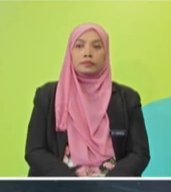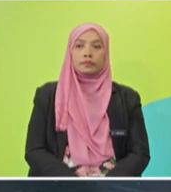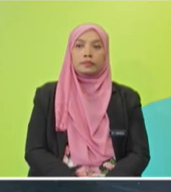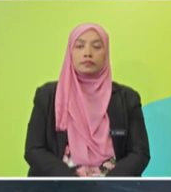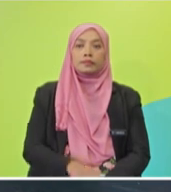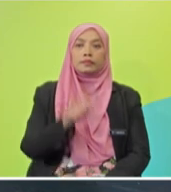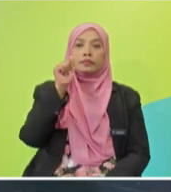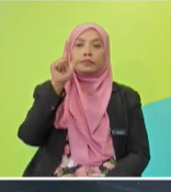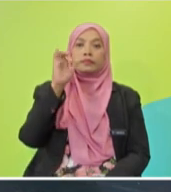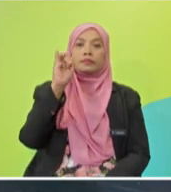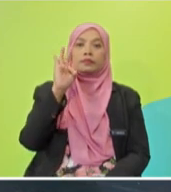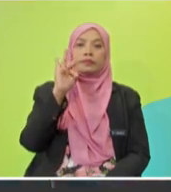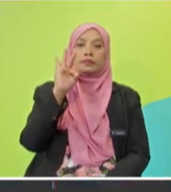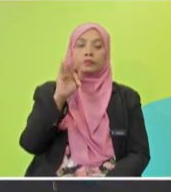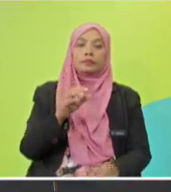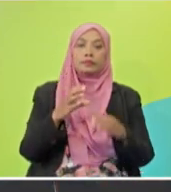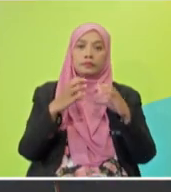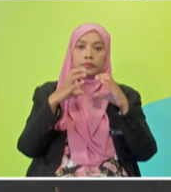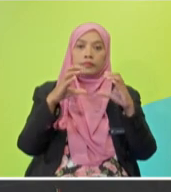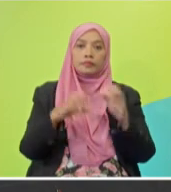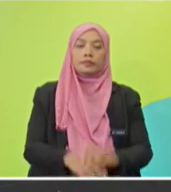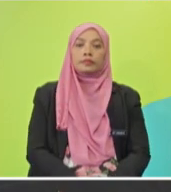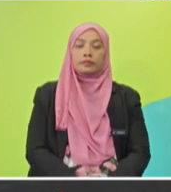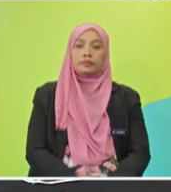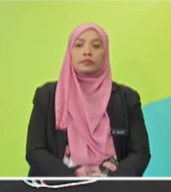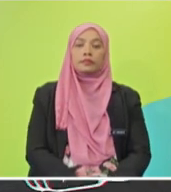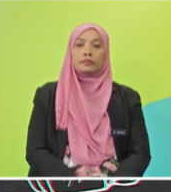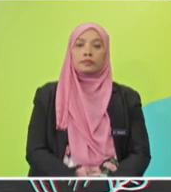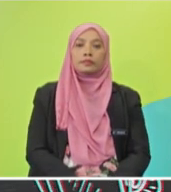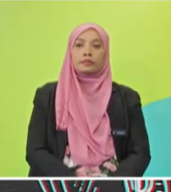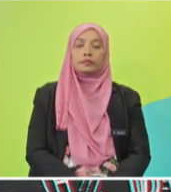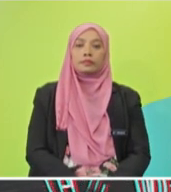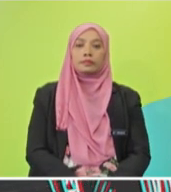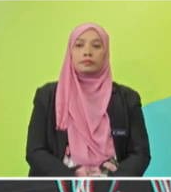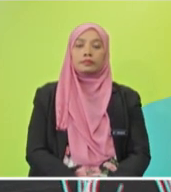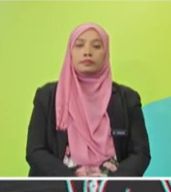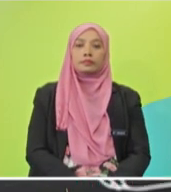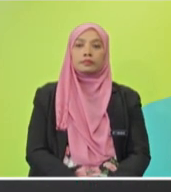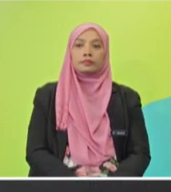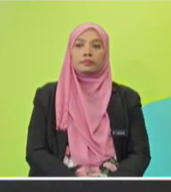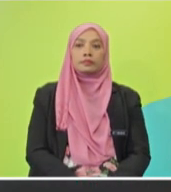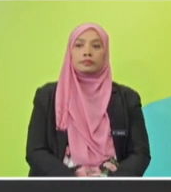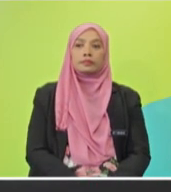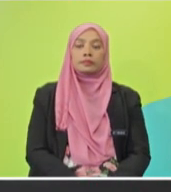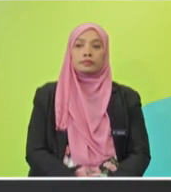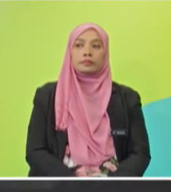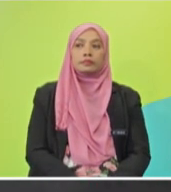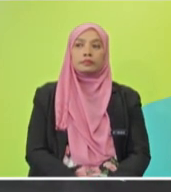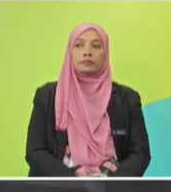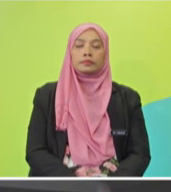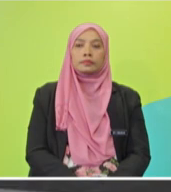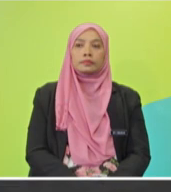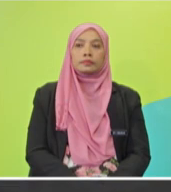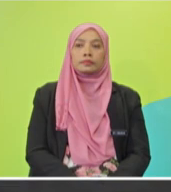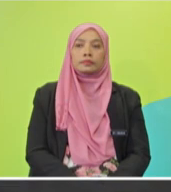Alif dah angkat tangan. Okey, Alif. Laju angkat. Sean pun boleh try tu. Okey, boleh je, cikgu. Cuba, tuan. Dapat ke tidak? Okey. So,